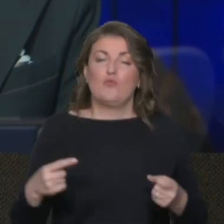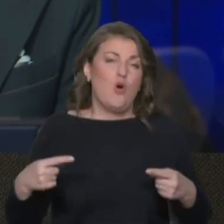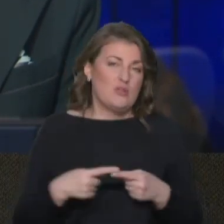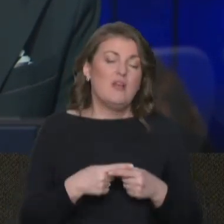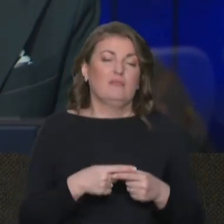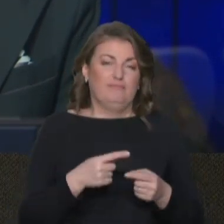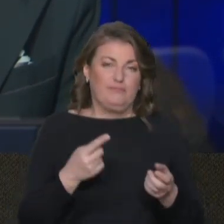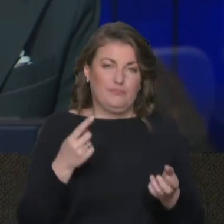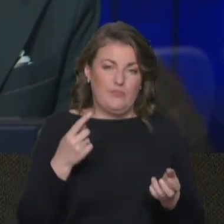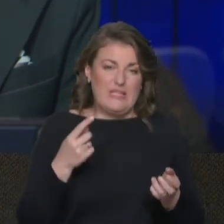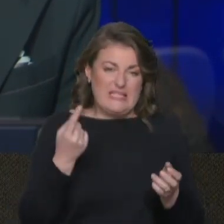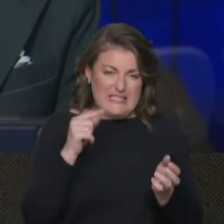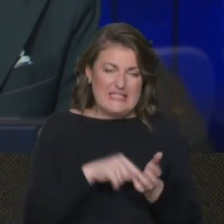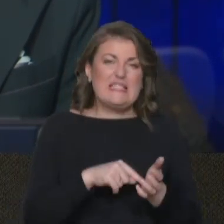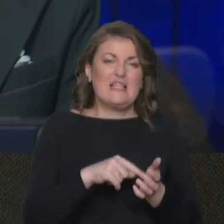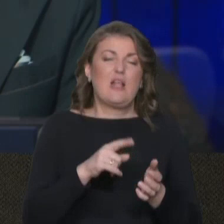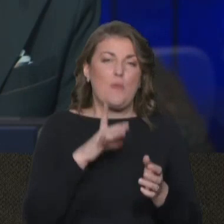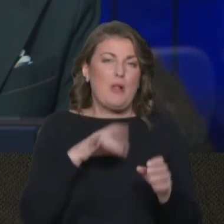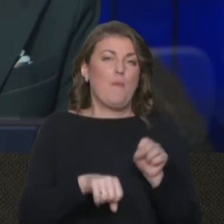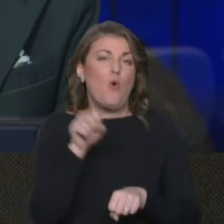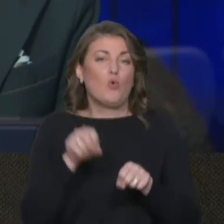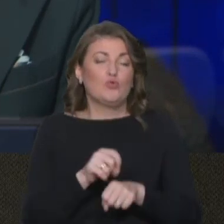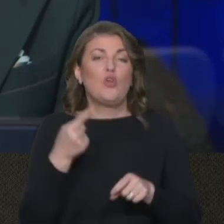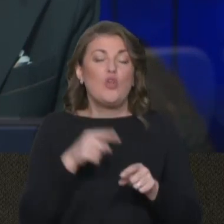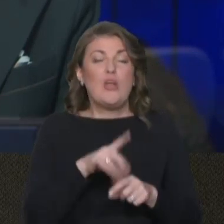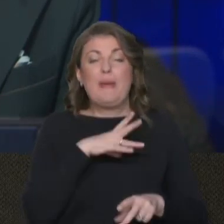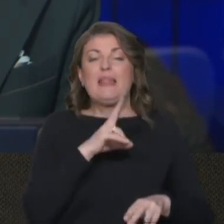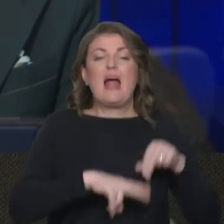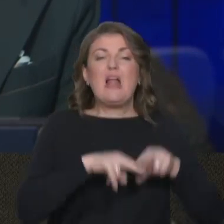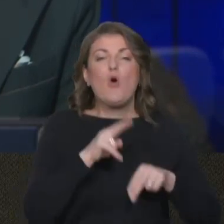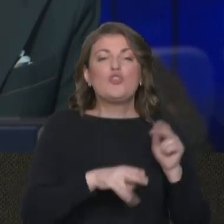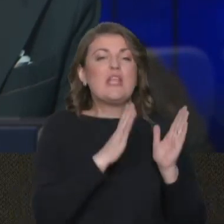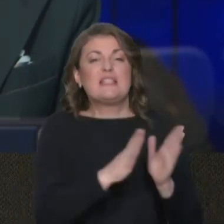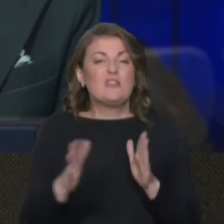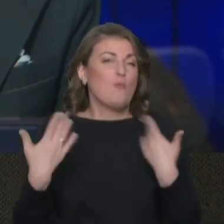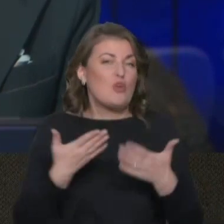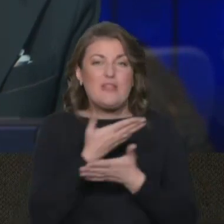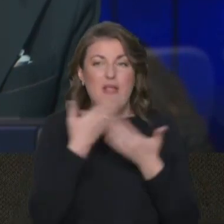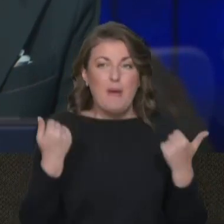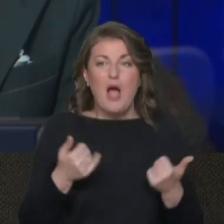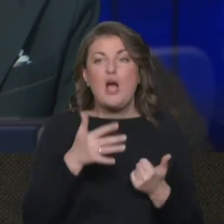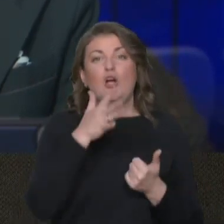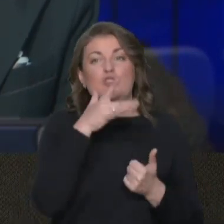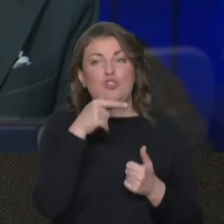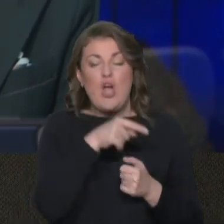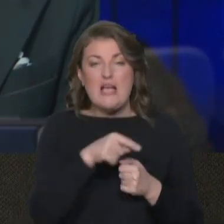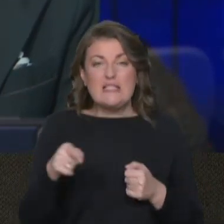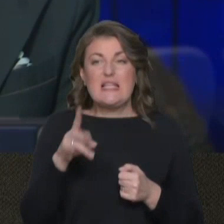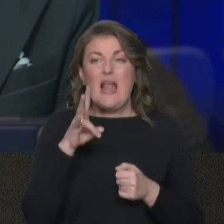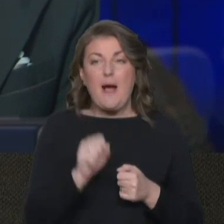зазнало втрат, зазнало порушення. Тобто налагодженої системи нема. Час